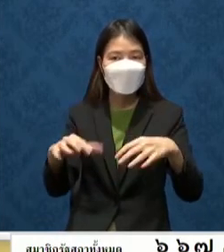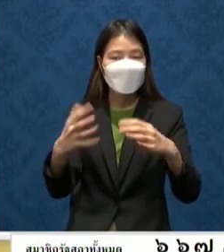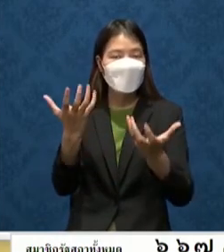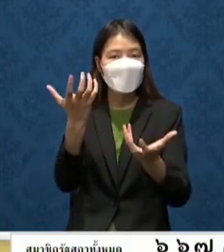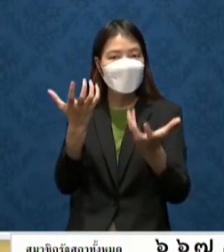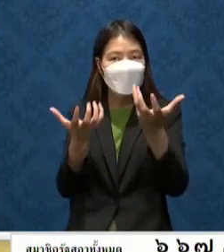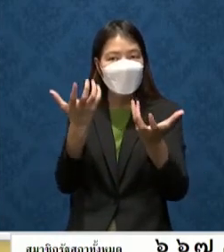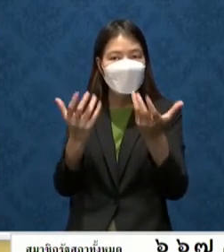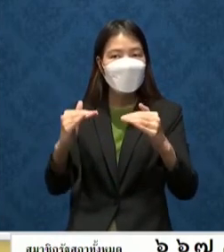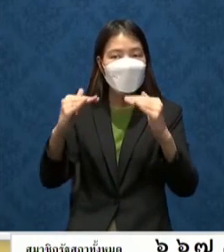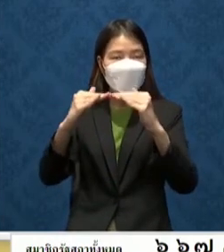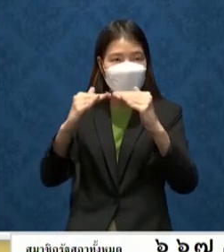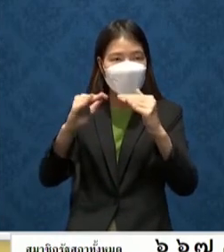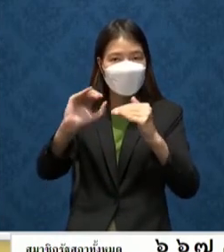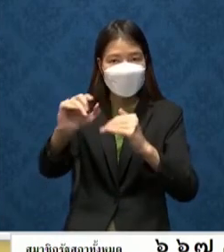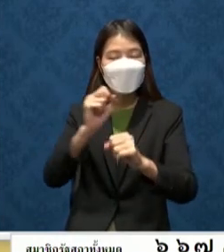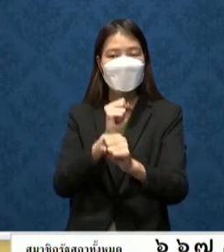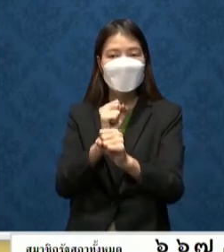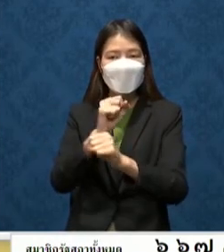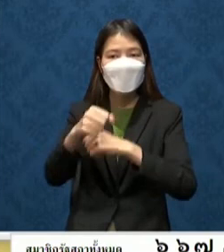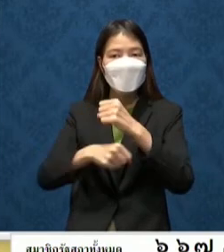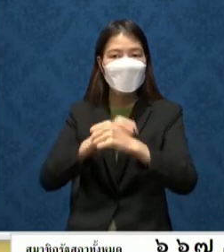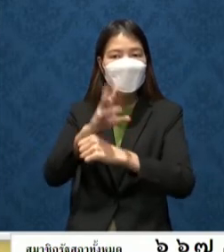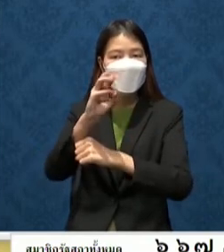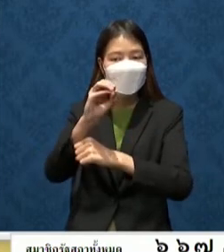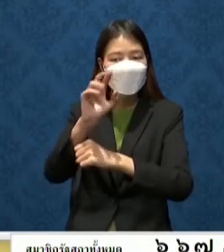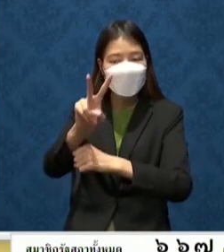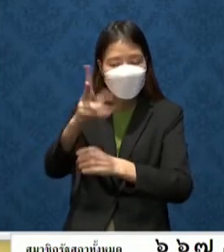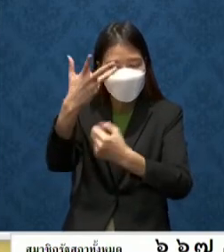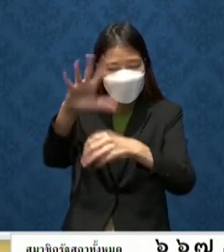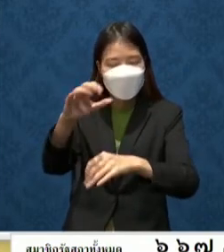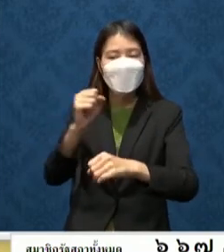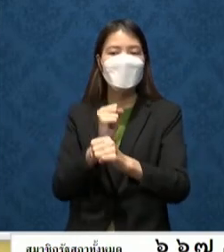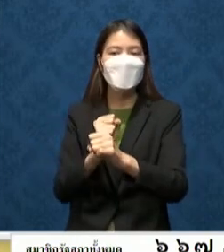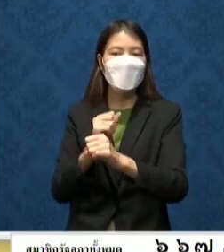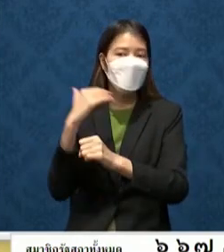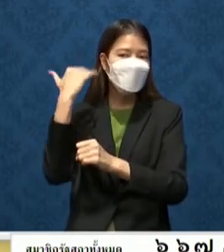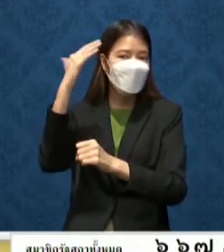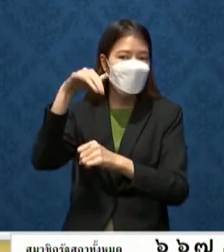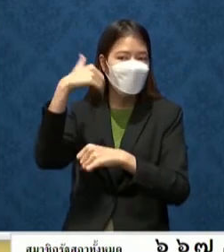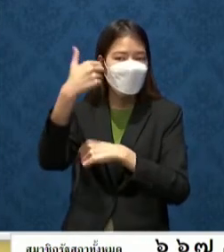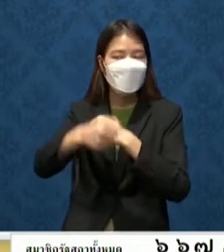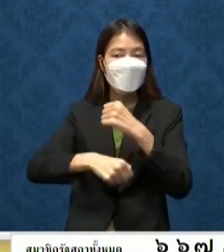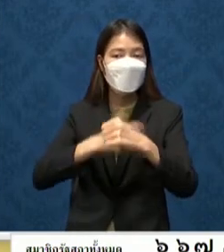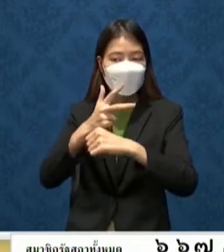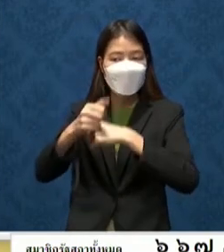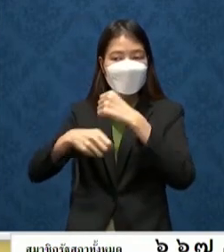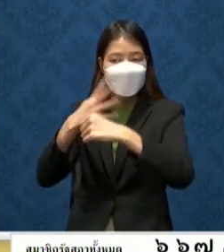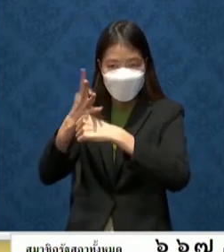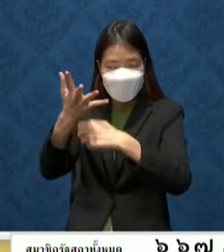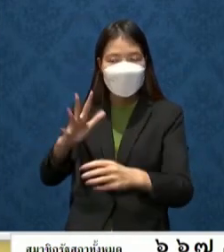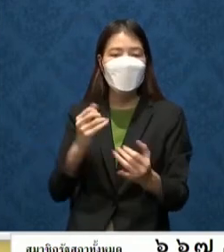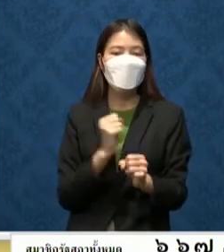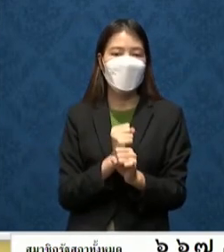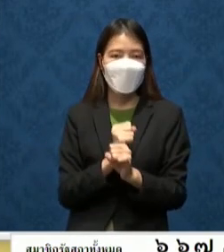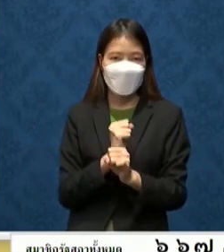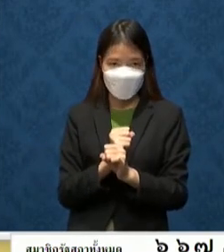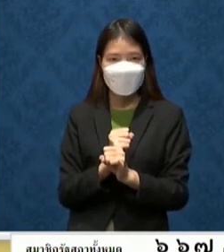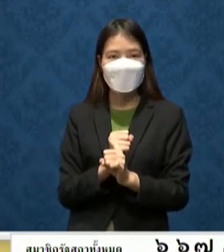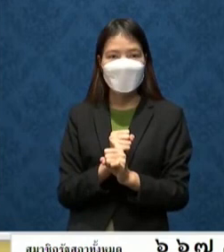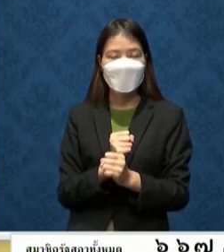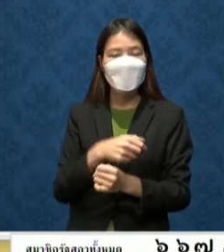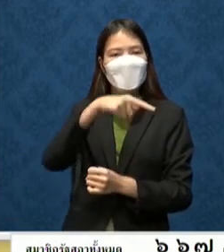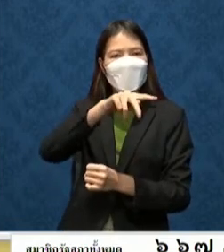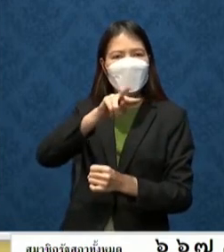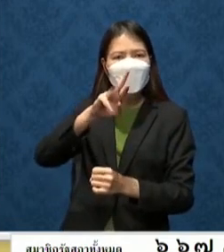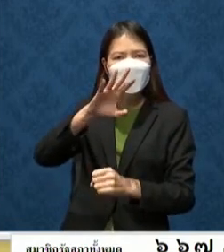62 แล้วก็ทำหนาที่กันในชวระยะเวลา 3-4ที่ผ่านมาแต่ว่าร่างตัวนี้ ร่างมาต